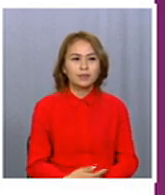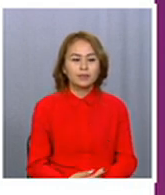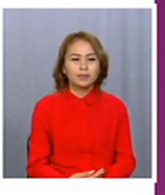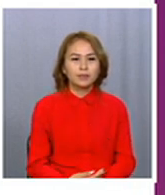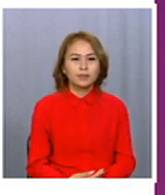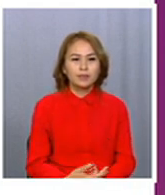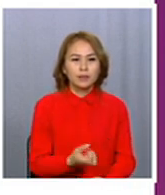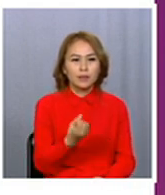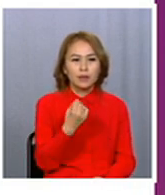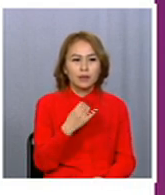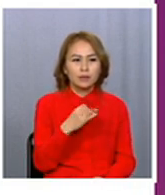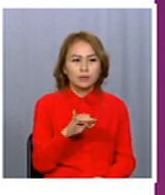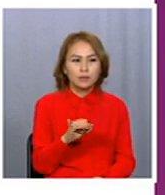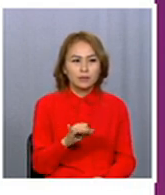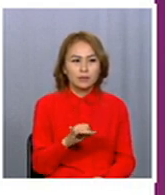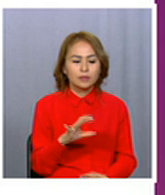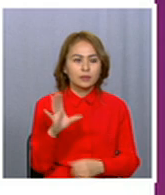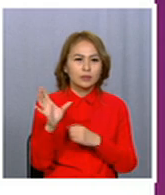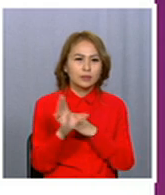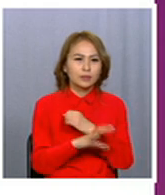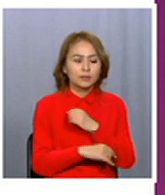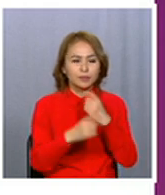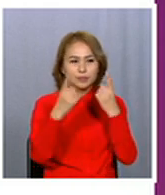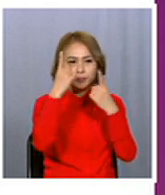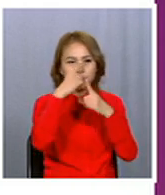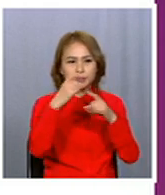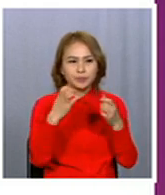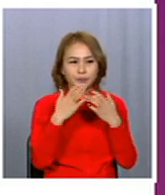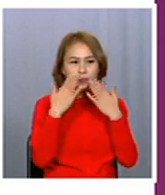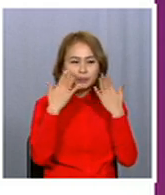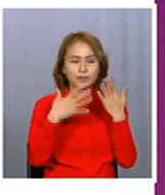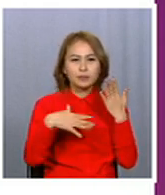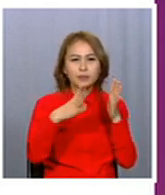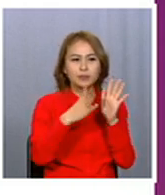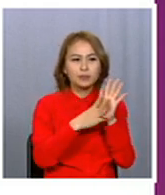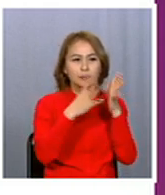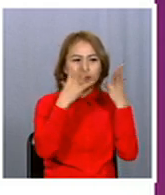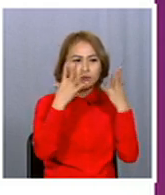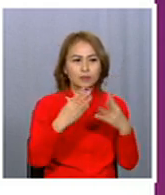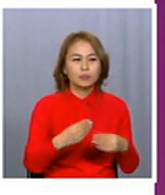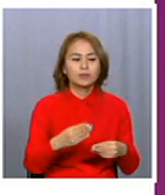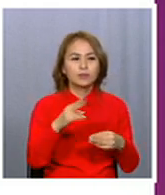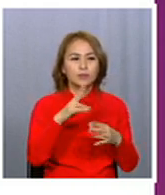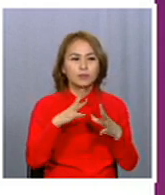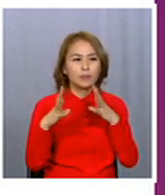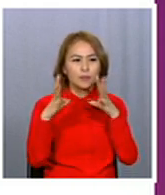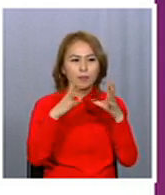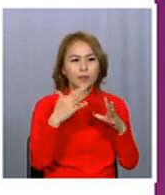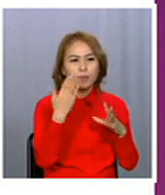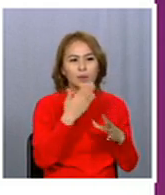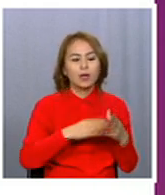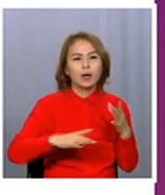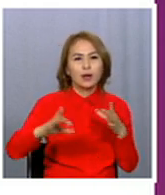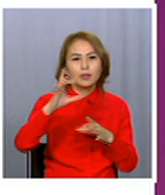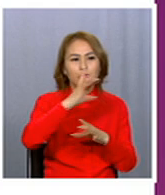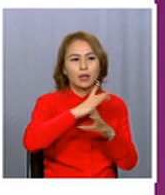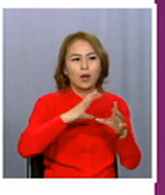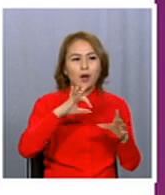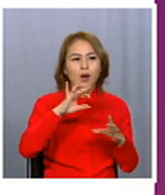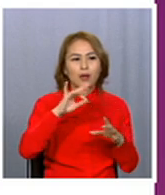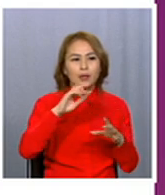Ай. Соңғы ақпаратымызды оқиық. Барлық 9 үлкен планета оны